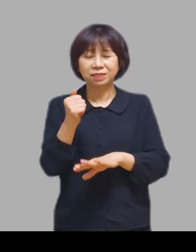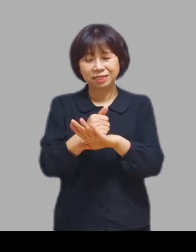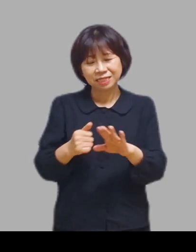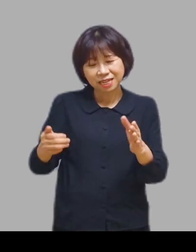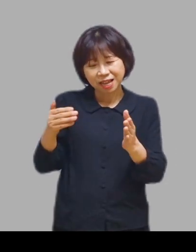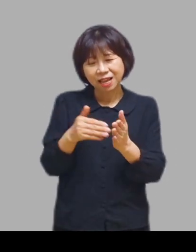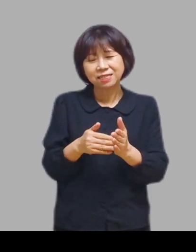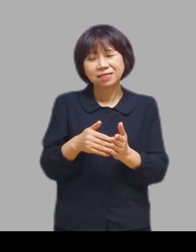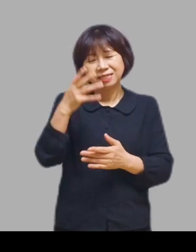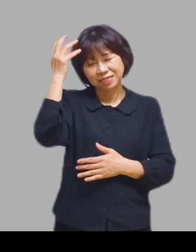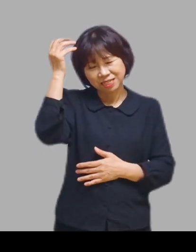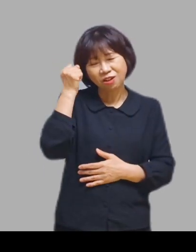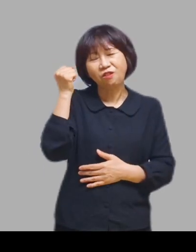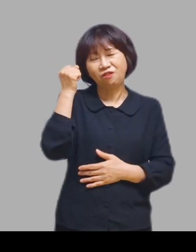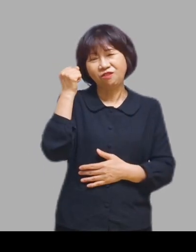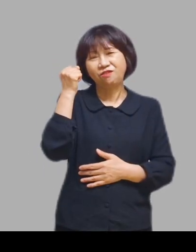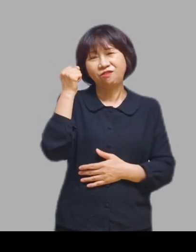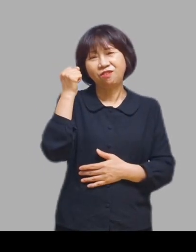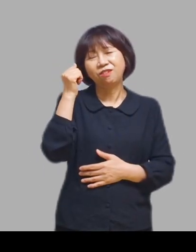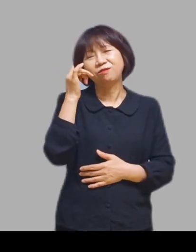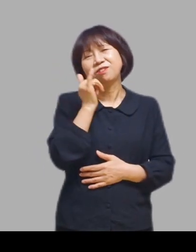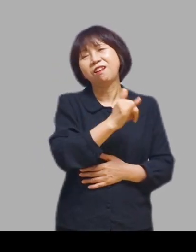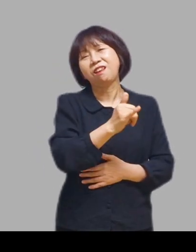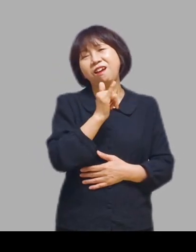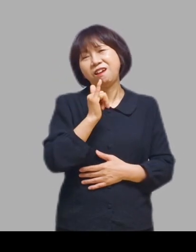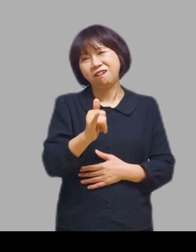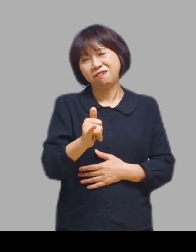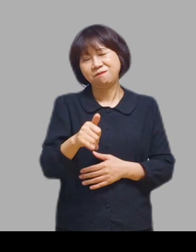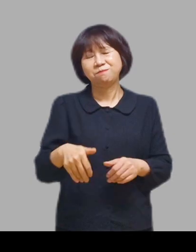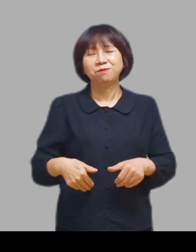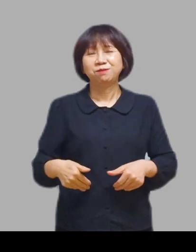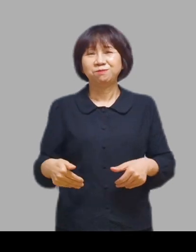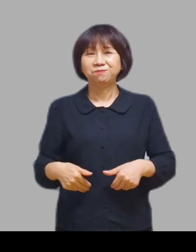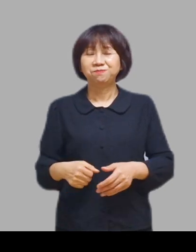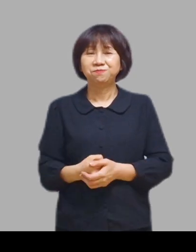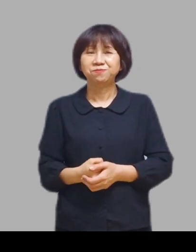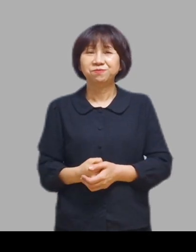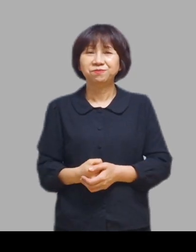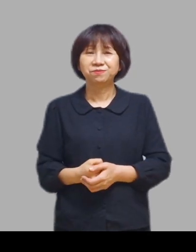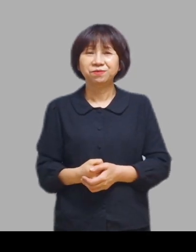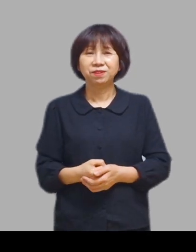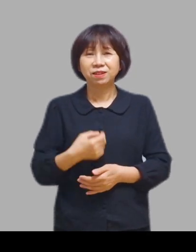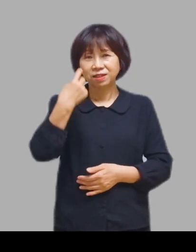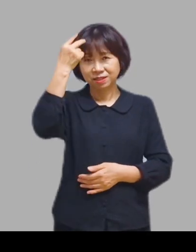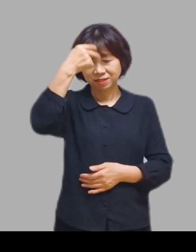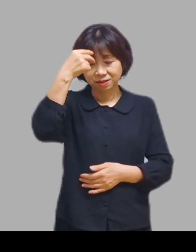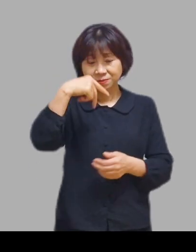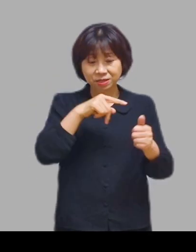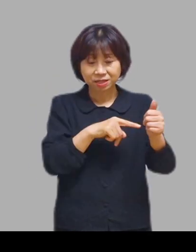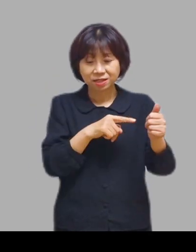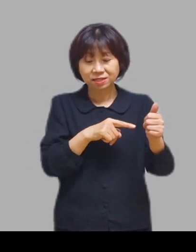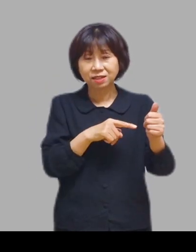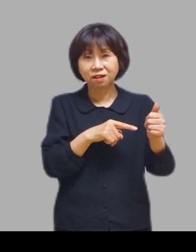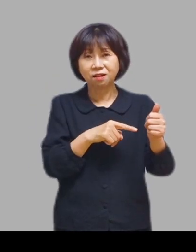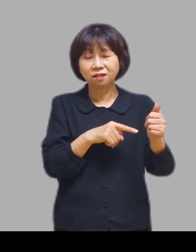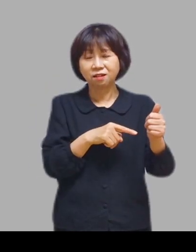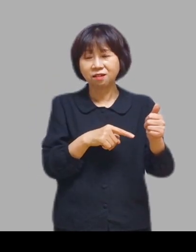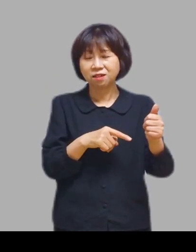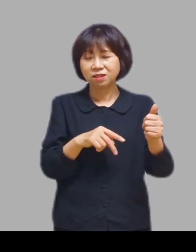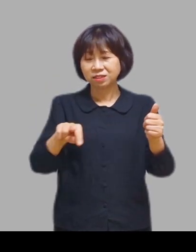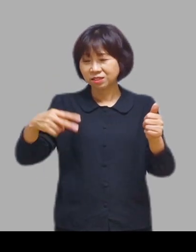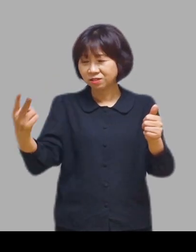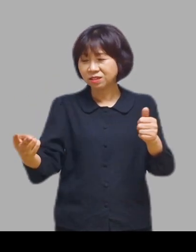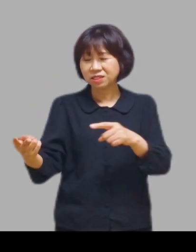끝까지 기억하는 사람 필요합니다. 선한 사마리아 사람은 그 사람을 길가에 두고 떠나지